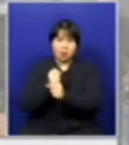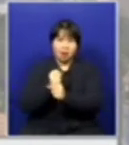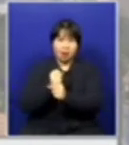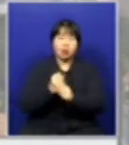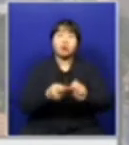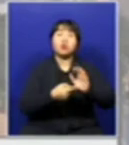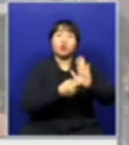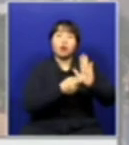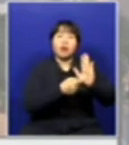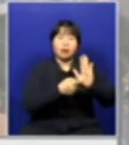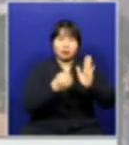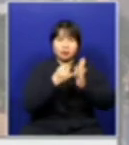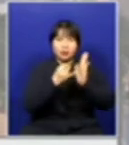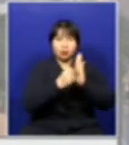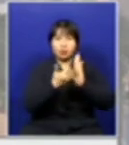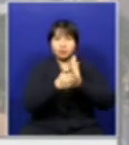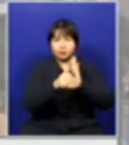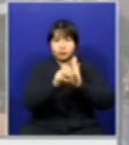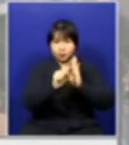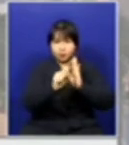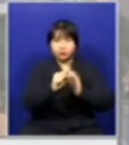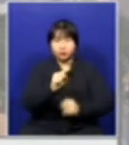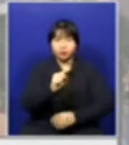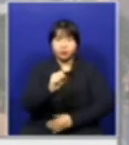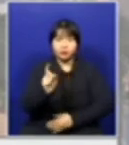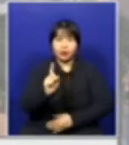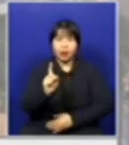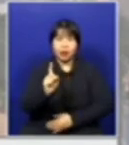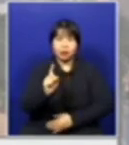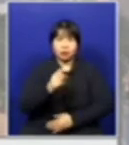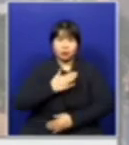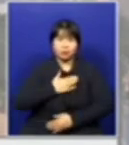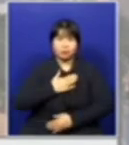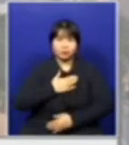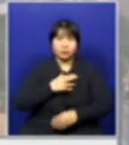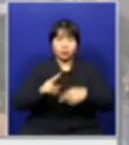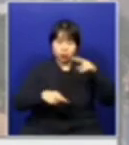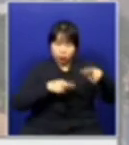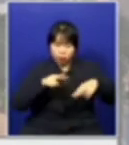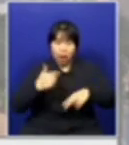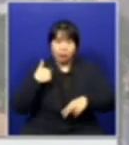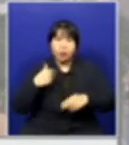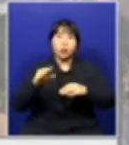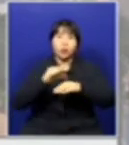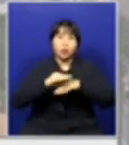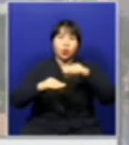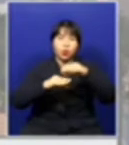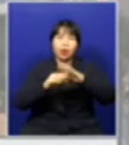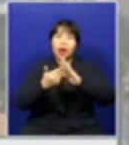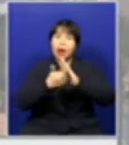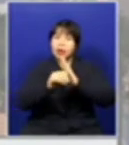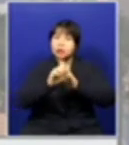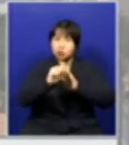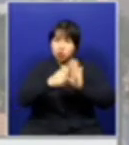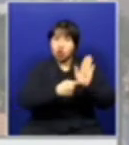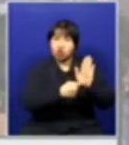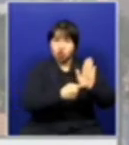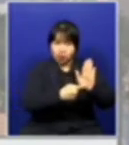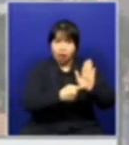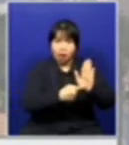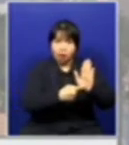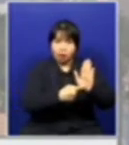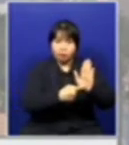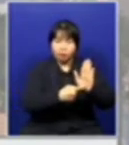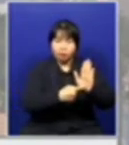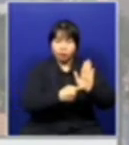างนะคะที่จังหวัดสกลนครในพื้นที่ของดิฉันได้มีโครงการสกลนครโมเดลซึ่งเป็นโครงการ